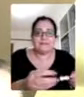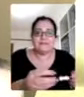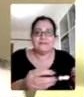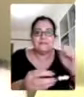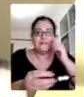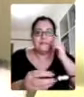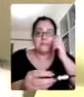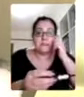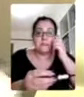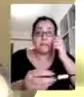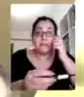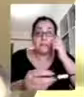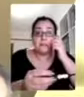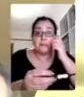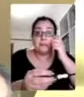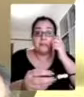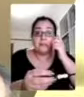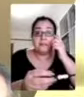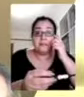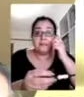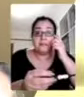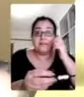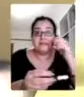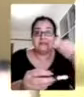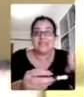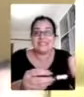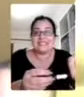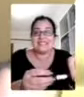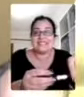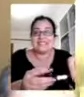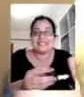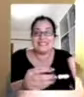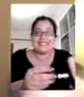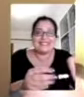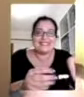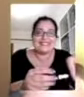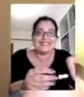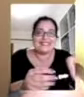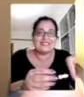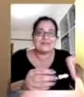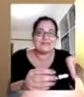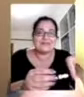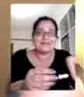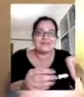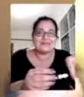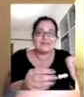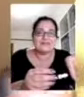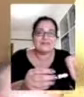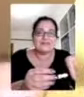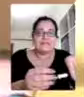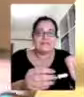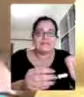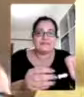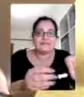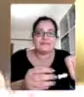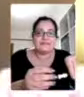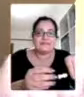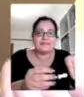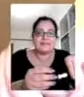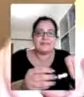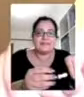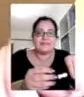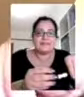abi dalga geçmek için mi soruyor? Bilmeyecek adam değildir bunları ama şöyle Bence de, bence gördüğünüz de. yayılmış tütünlerim benim. Bunları